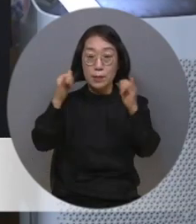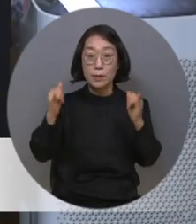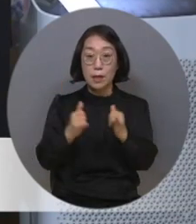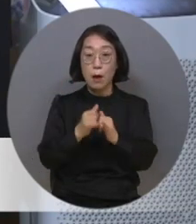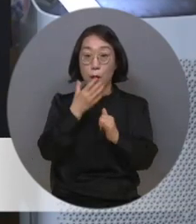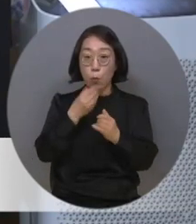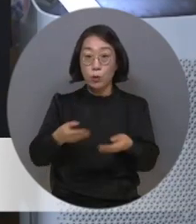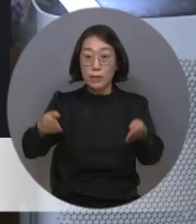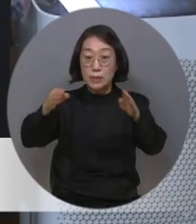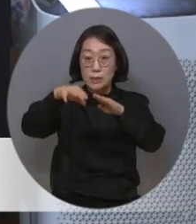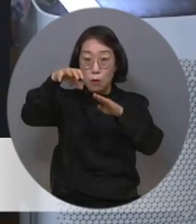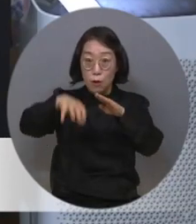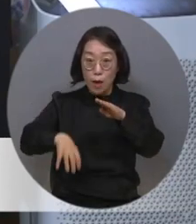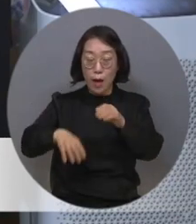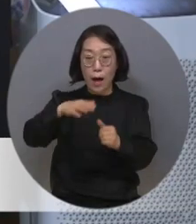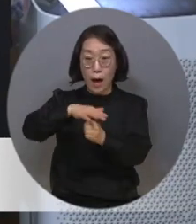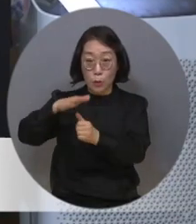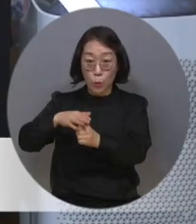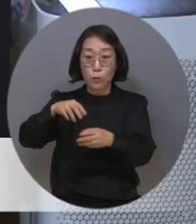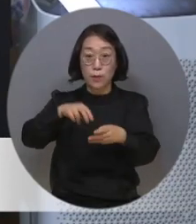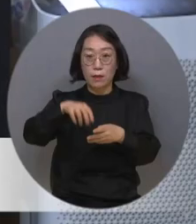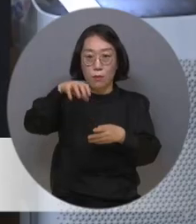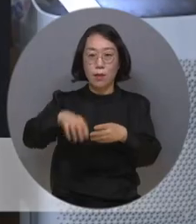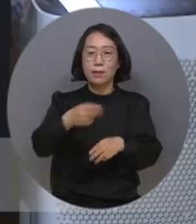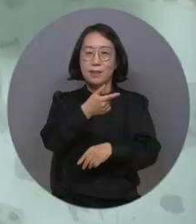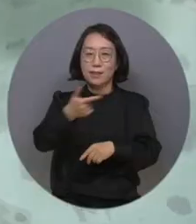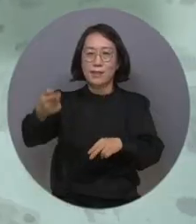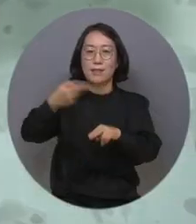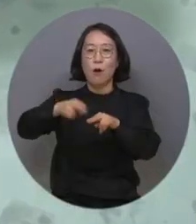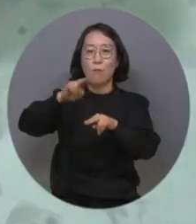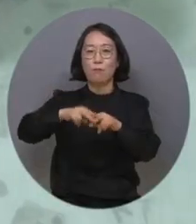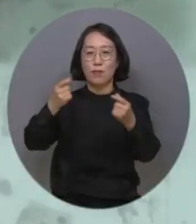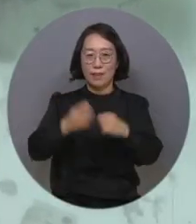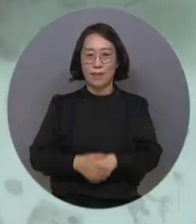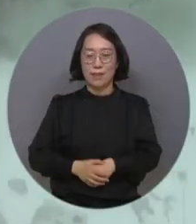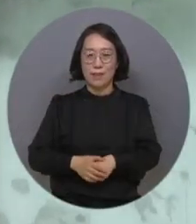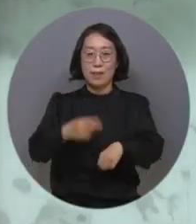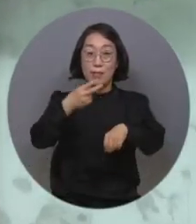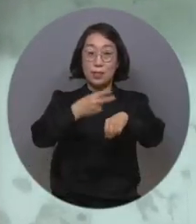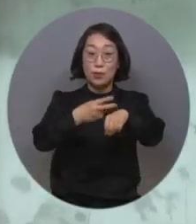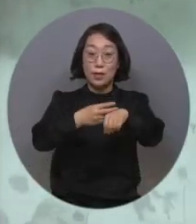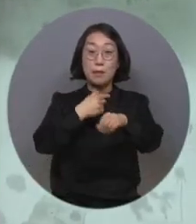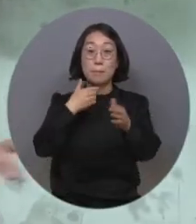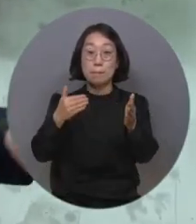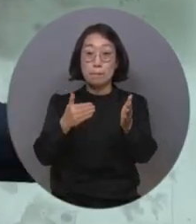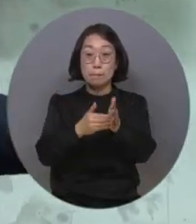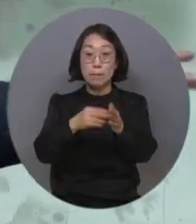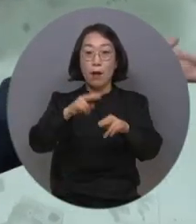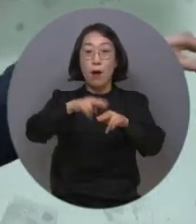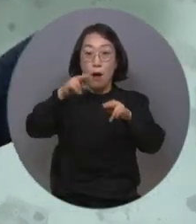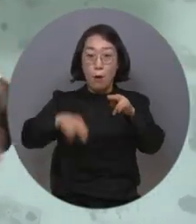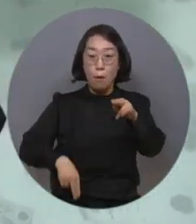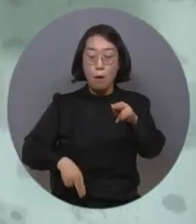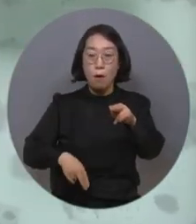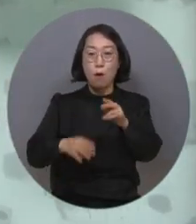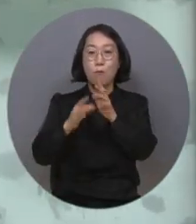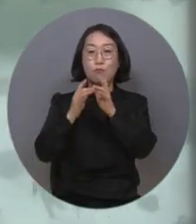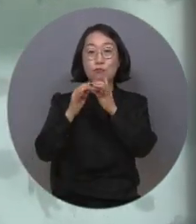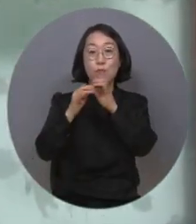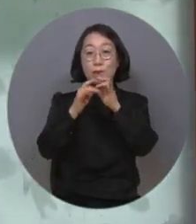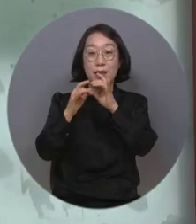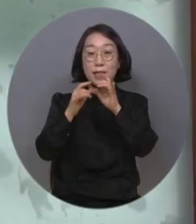지역아동센터 아이들한테는 진짜 큰 선물인 것 같습니다. 교장 선생님으로 은퇴 후 풀피리 연주로